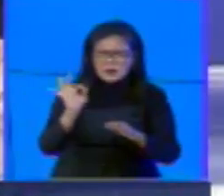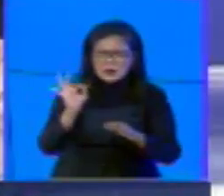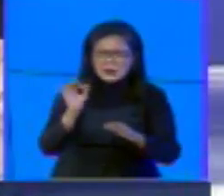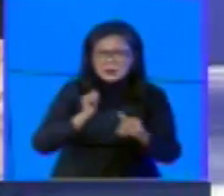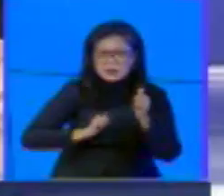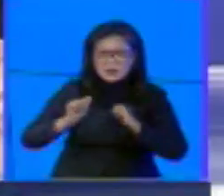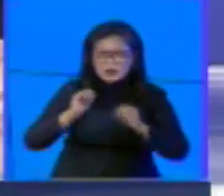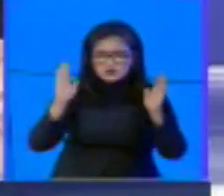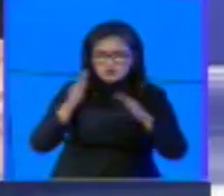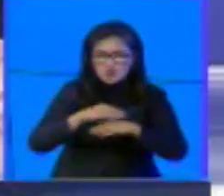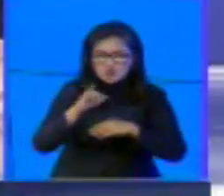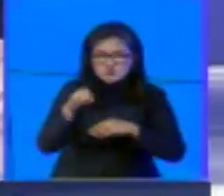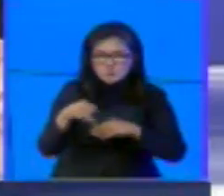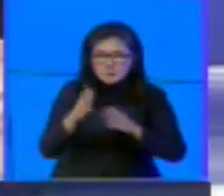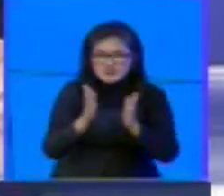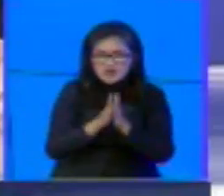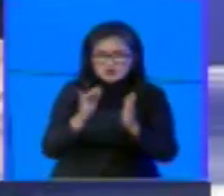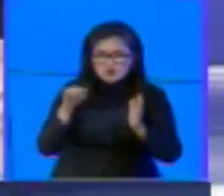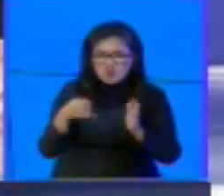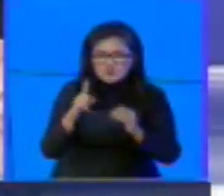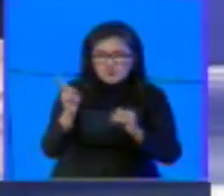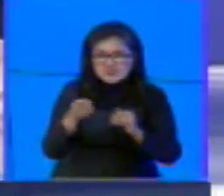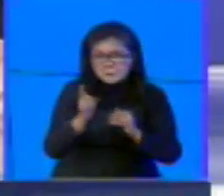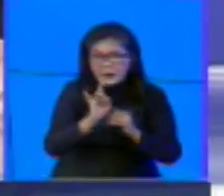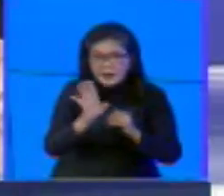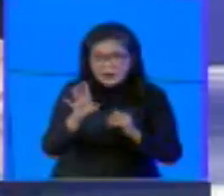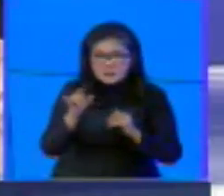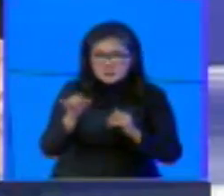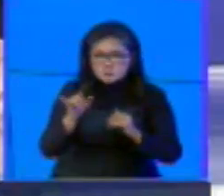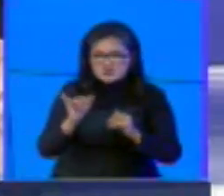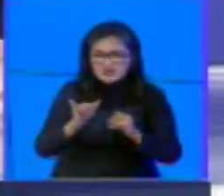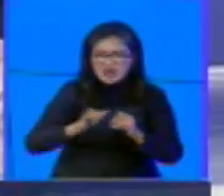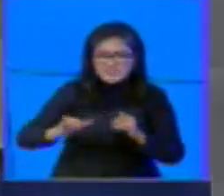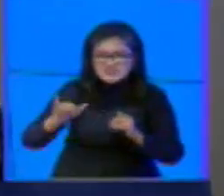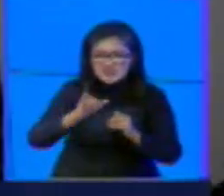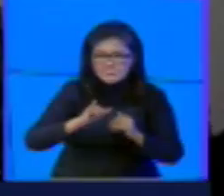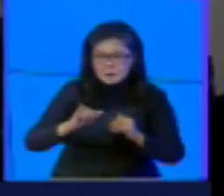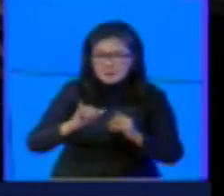Jumat serta sholat-sholat wajib lainnya yang dilakukan secara berjamaah.